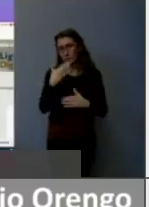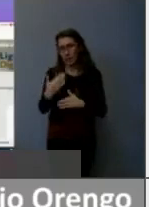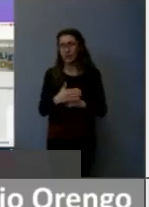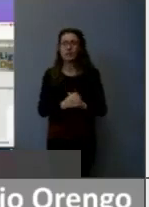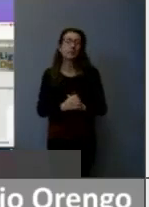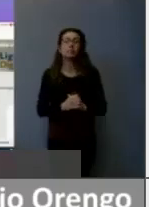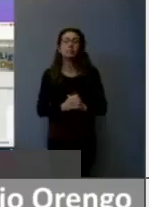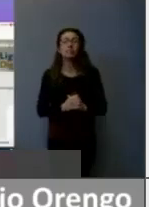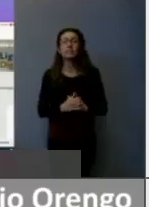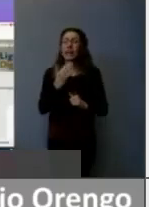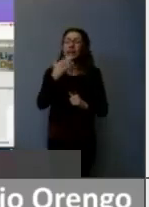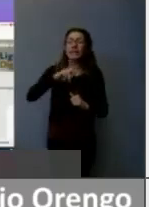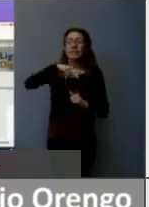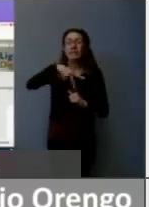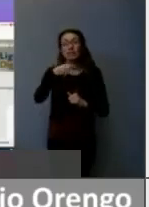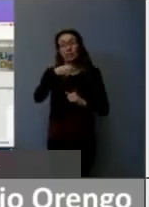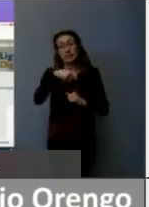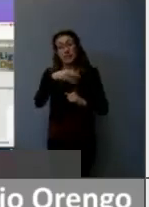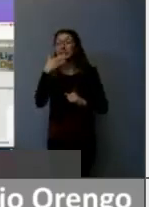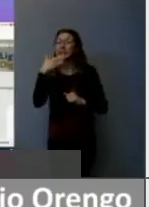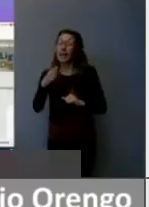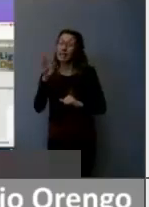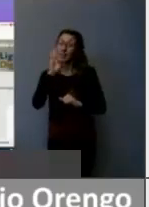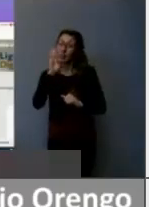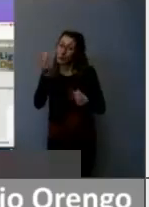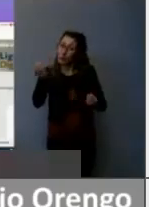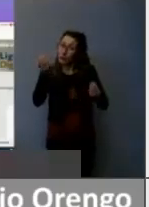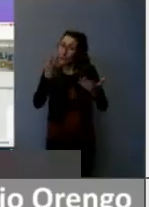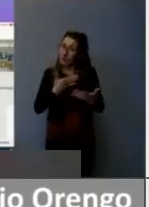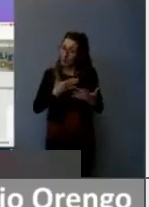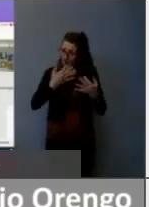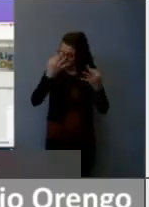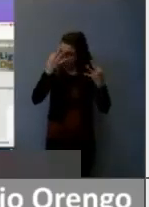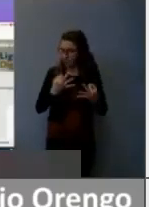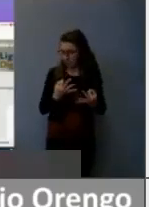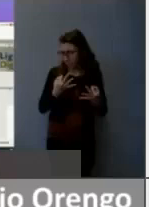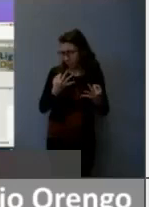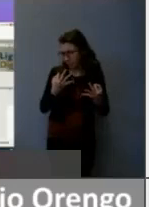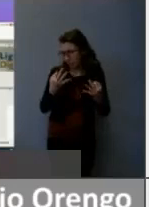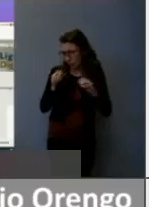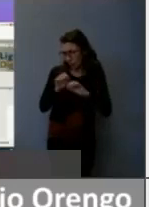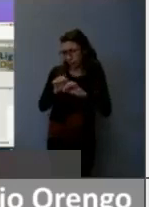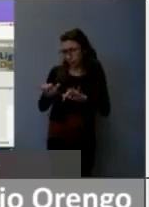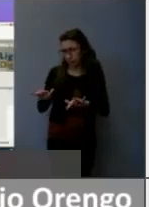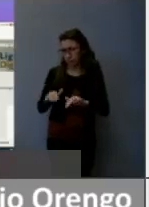Grazie Vicepresidente, grazie dei suggerimenti che porteremo certamente a destinazione.